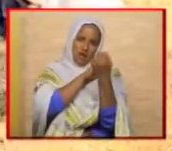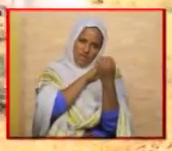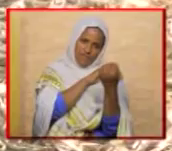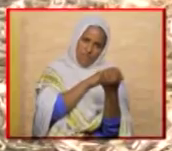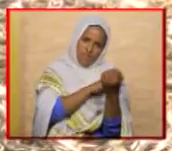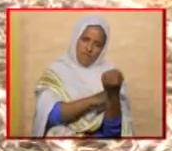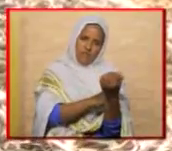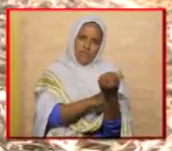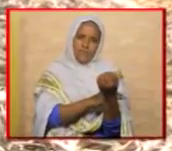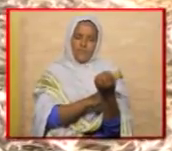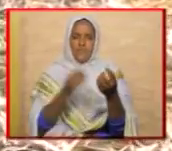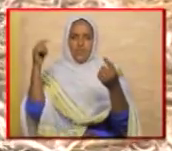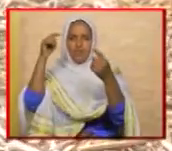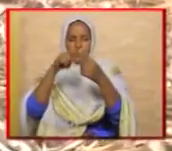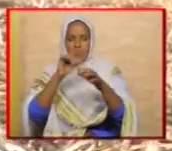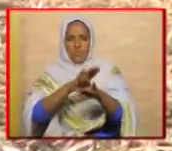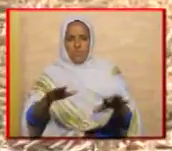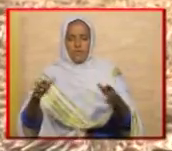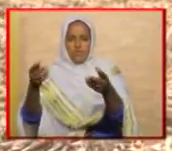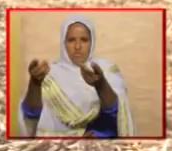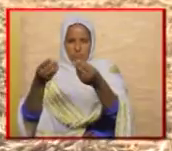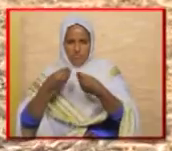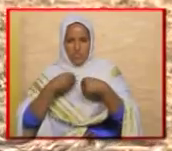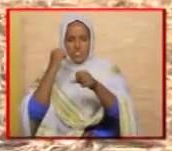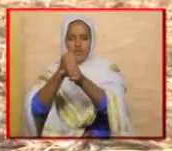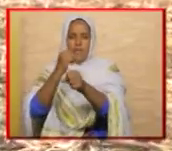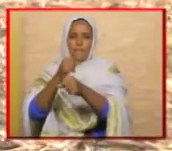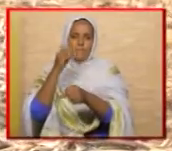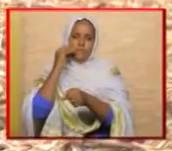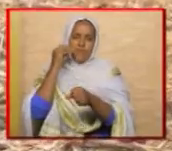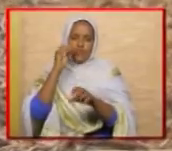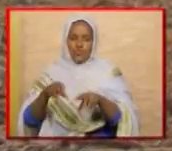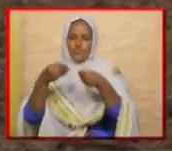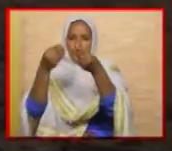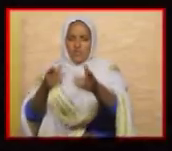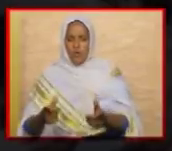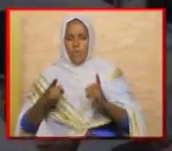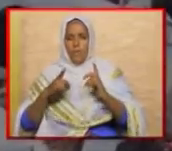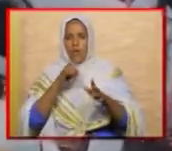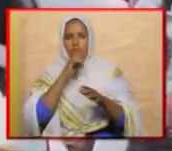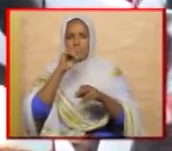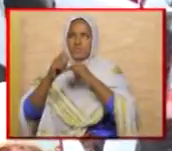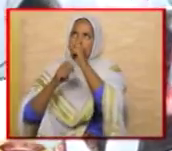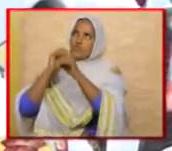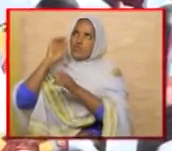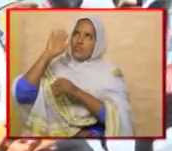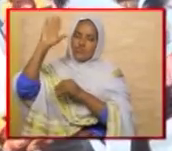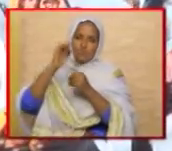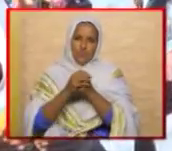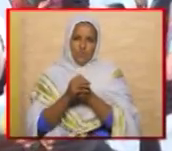አርፌ ውዳድ መሬትንኩ ይሰራበት ቤቱ መሰጠው ባይኖርም ስለ